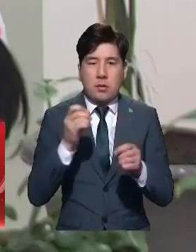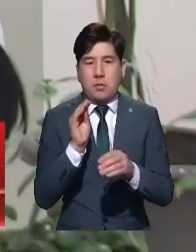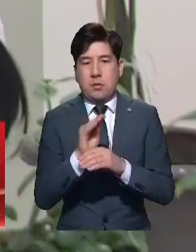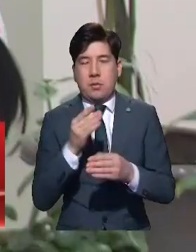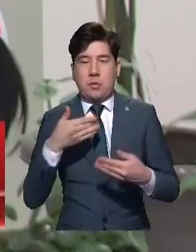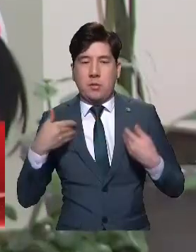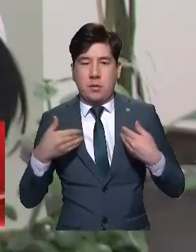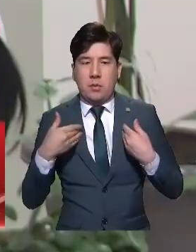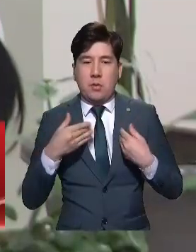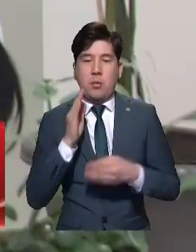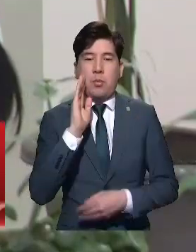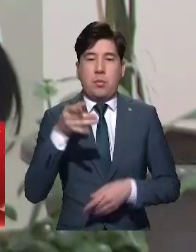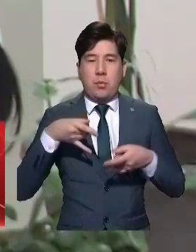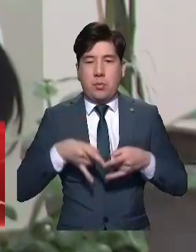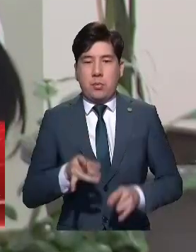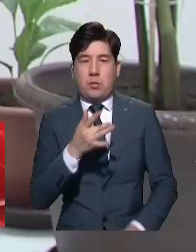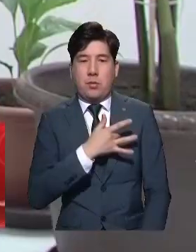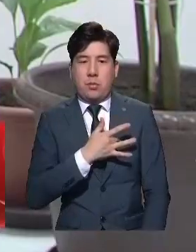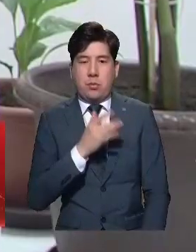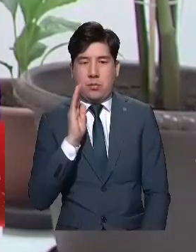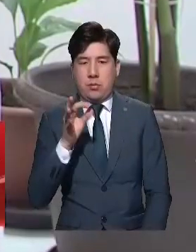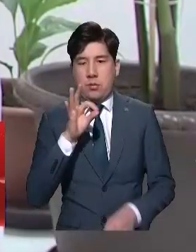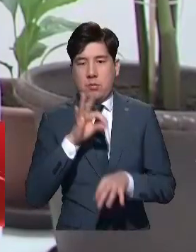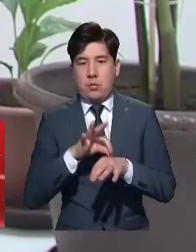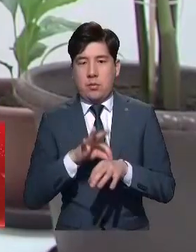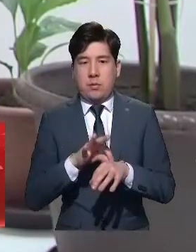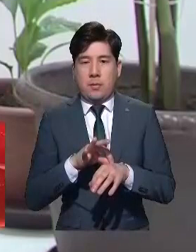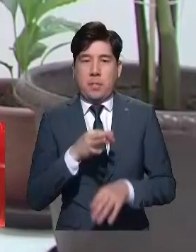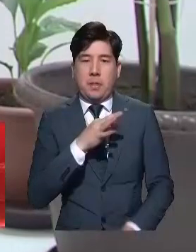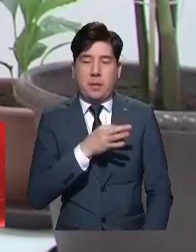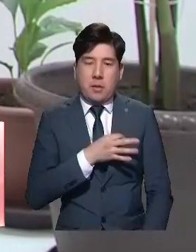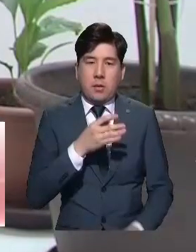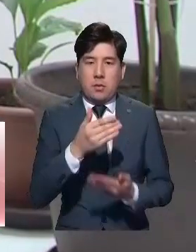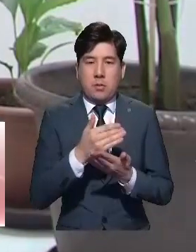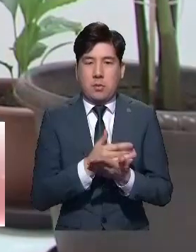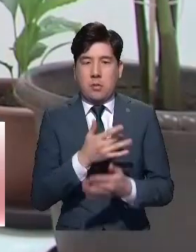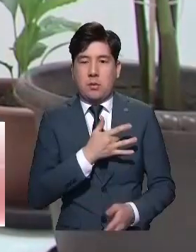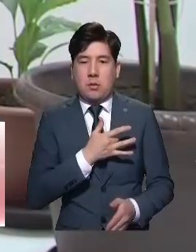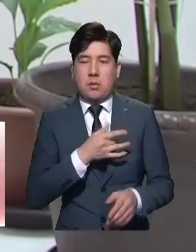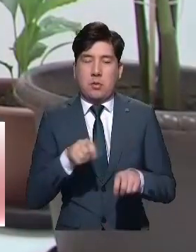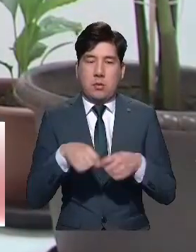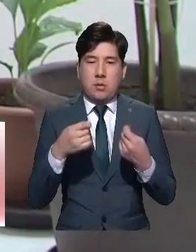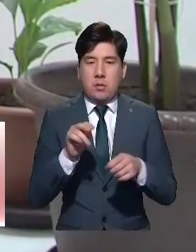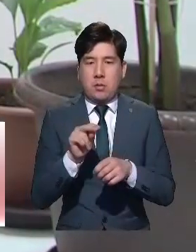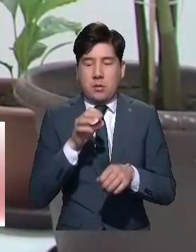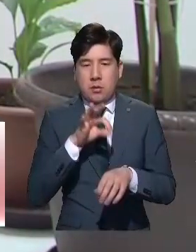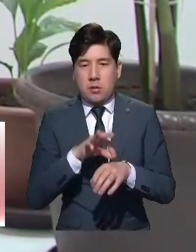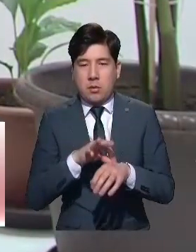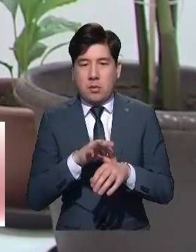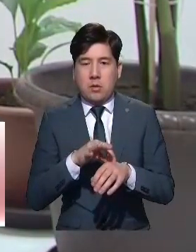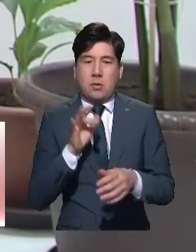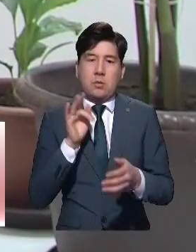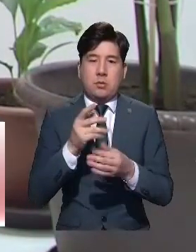дүниеге келетін сәбиде жүрек ауруы болуы мүмкін. Жүрек ақауларының ішінде көп деген ақаулар бар. Соның ішінде мысалы кеңінен